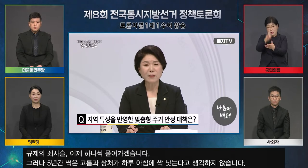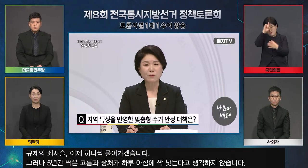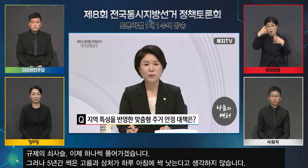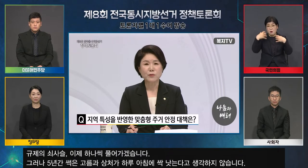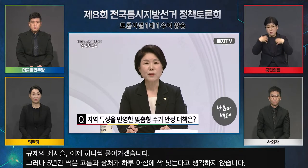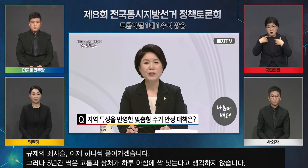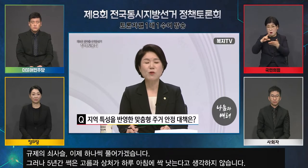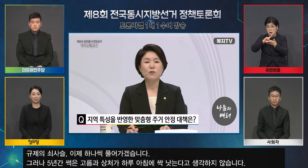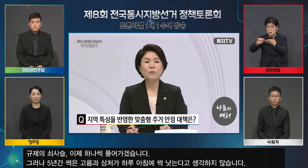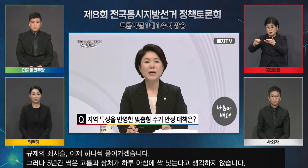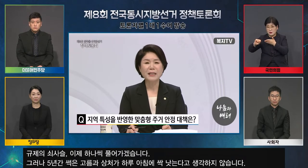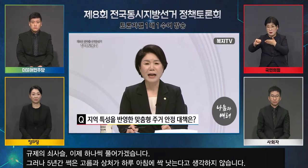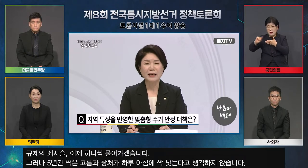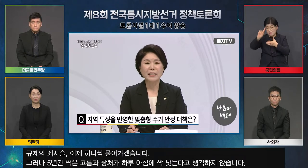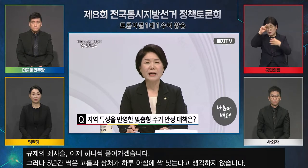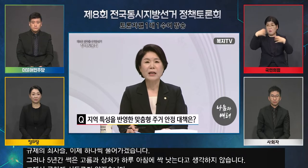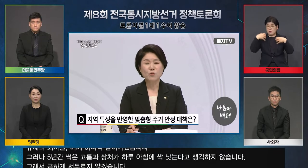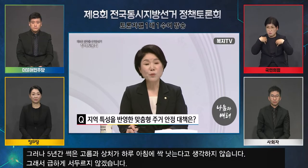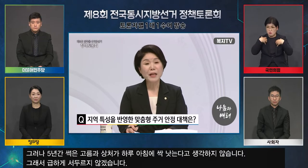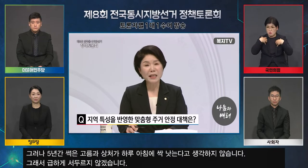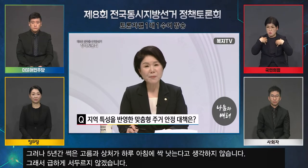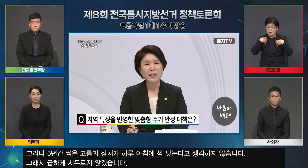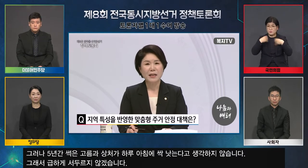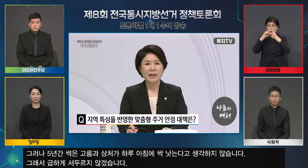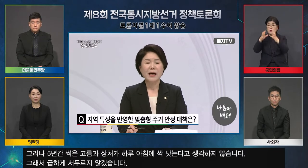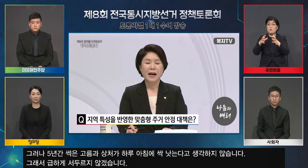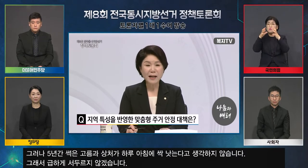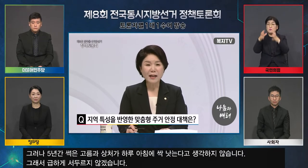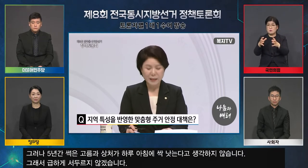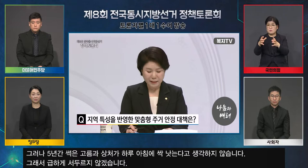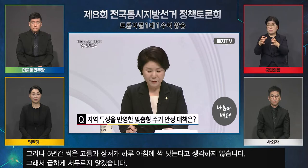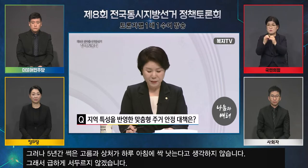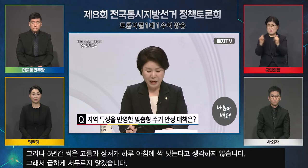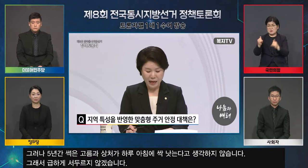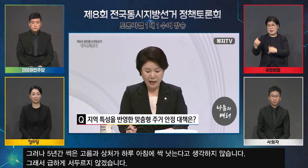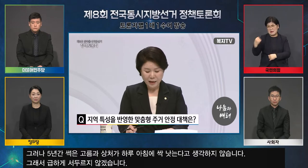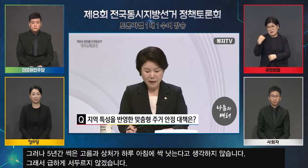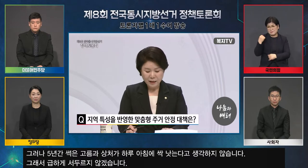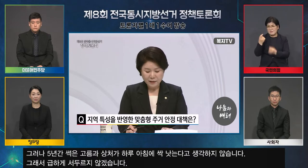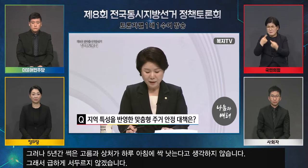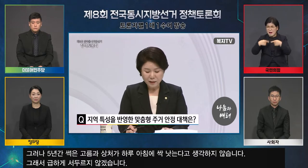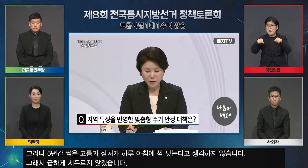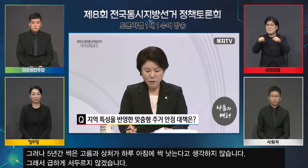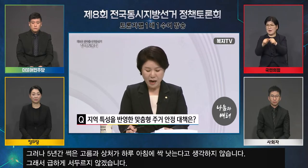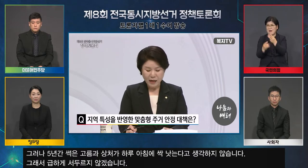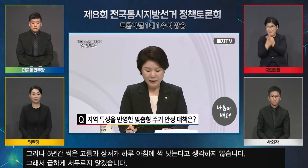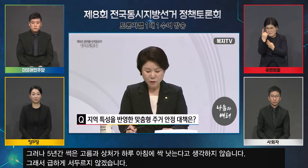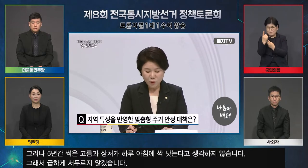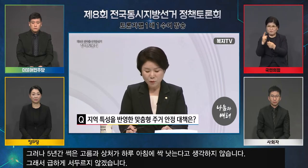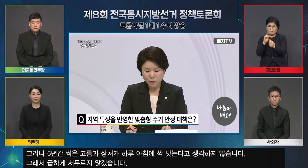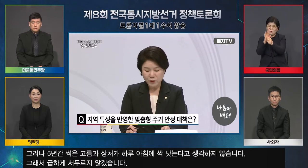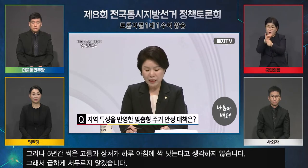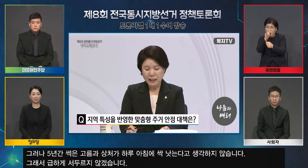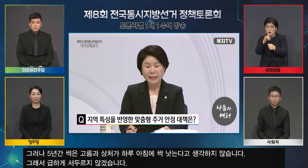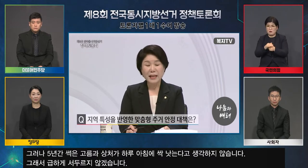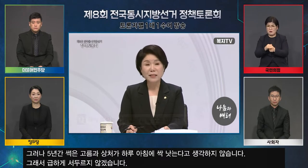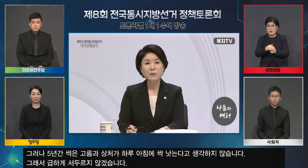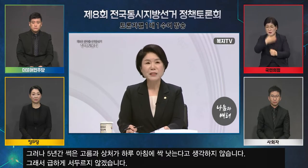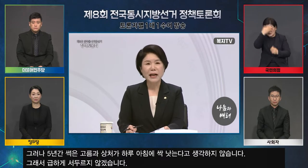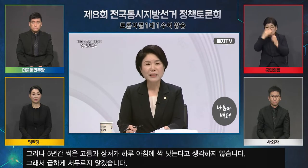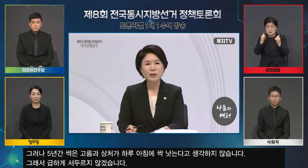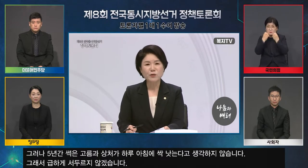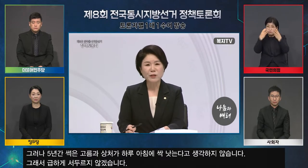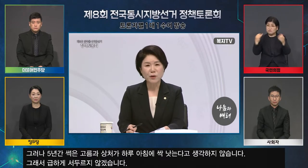지방정부 그리고 국민의당이 국민의힘이 하나가 되겠습니다. 청년과 신혼부부들이